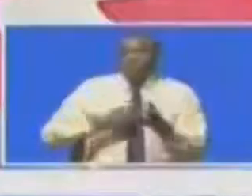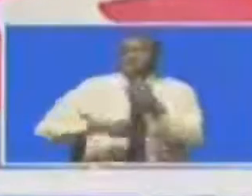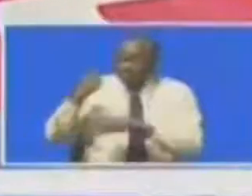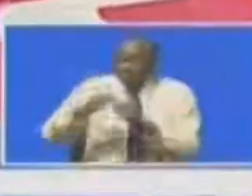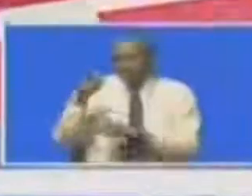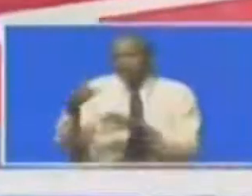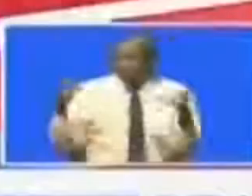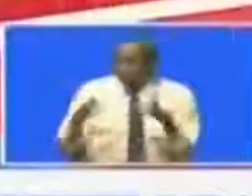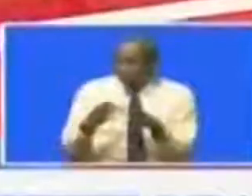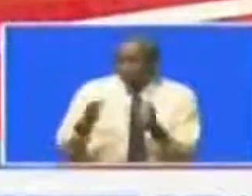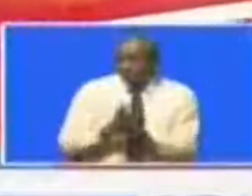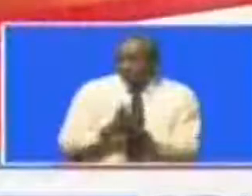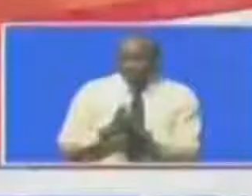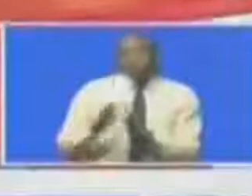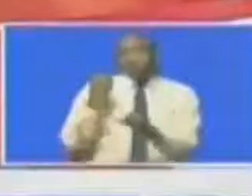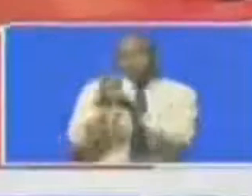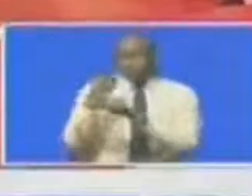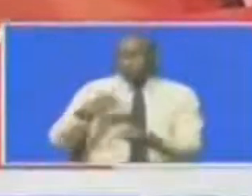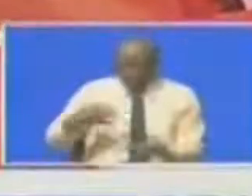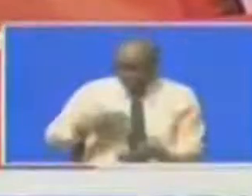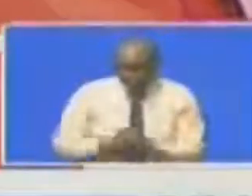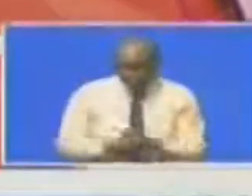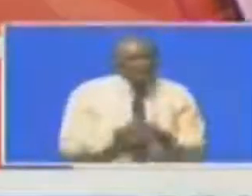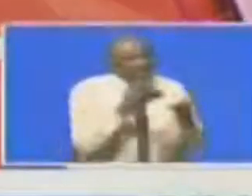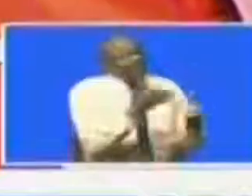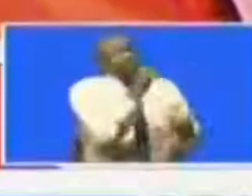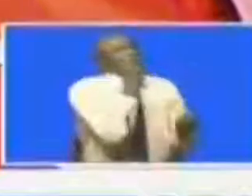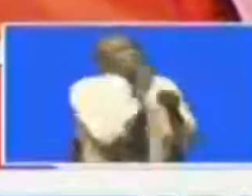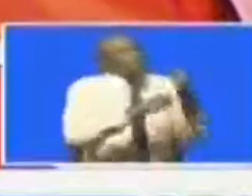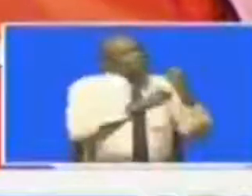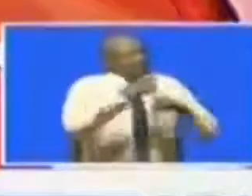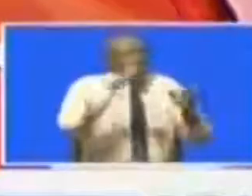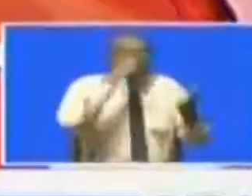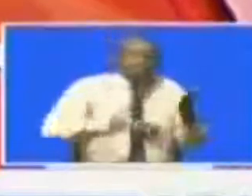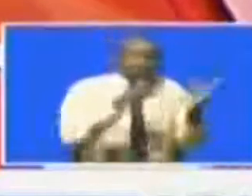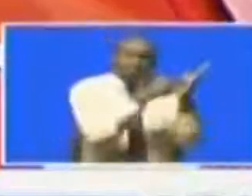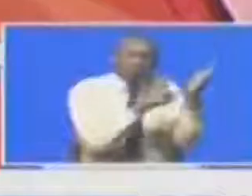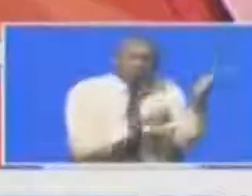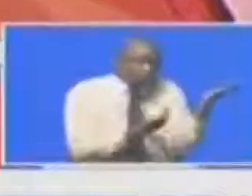hiki kikundi ni kama watu 12. Kwa hivyo nini hasa ambacho mnakifanya katika jamii ya Samburu?